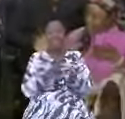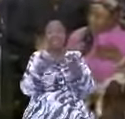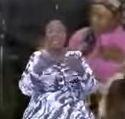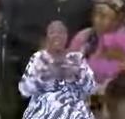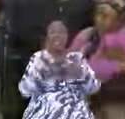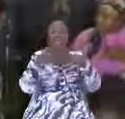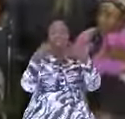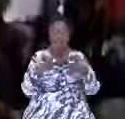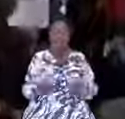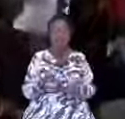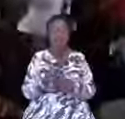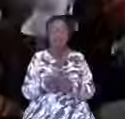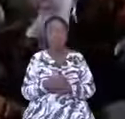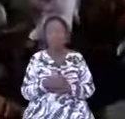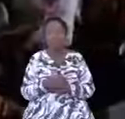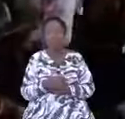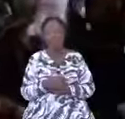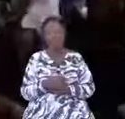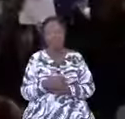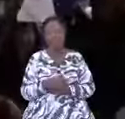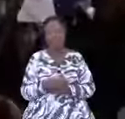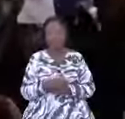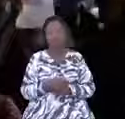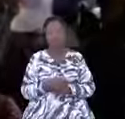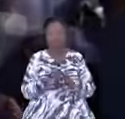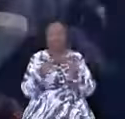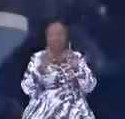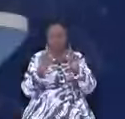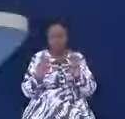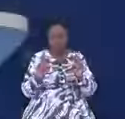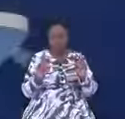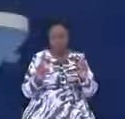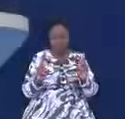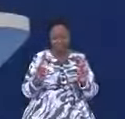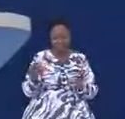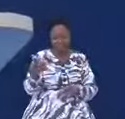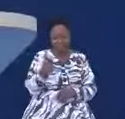examinons maintenant le miracle est là